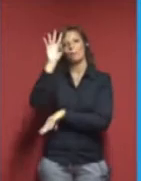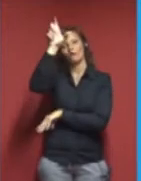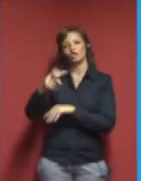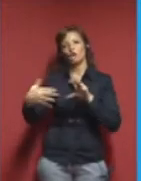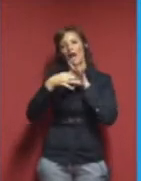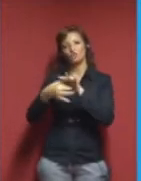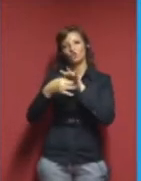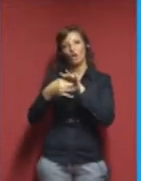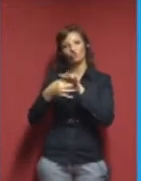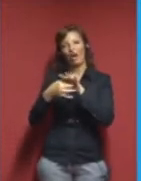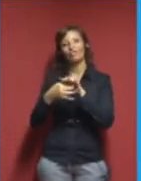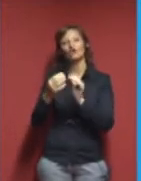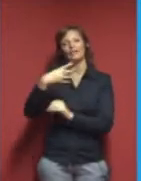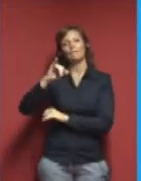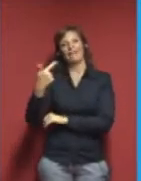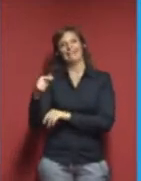Lab dell'MIT.